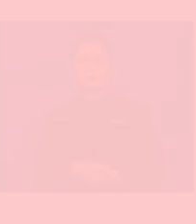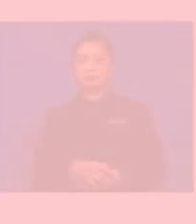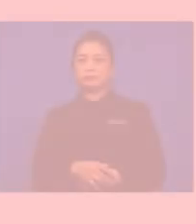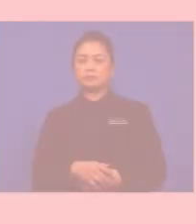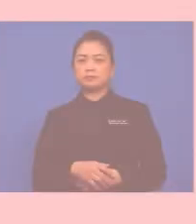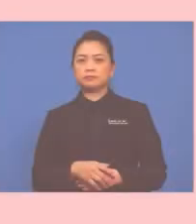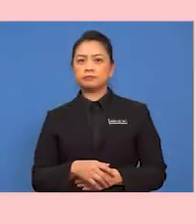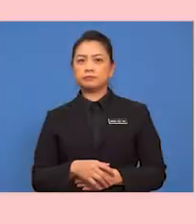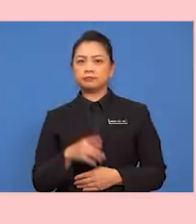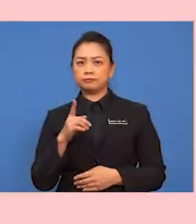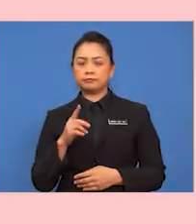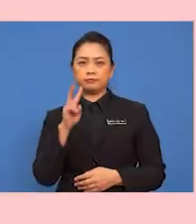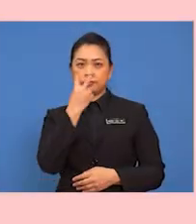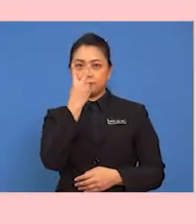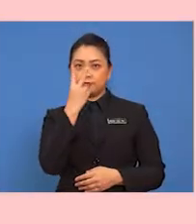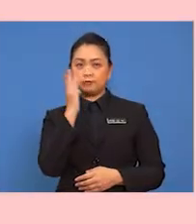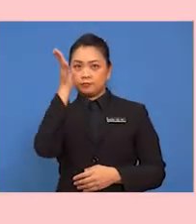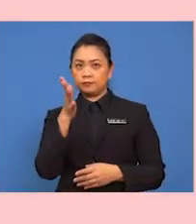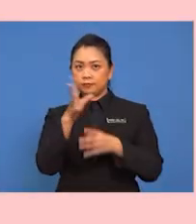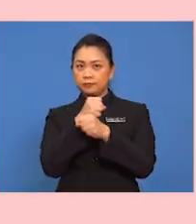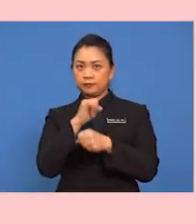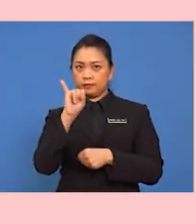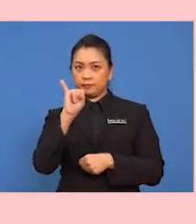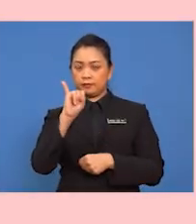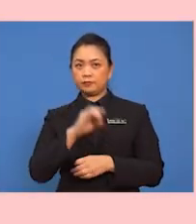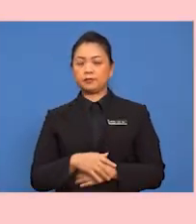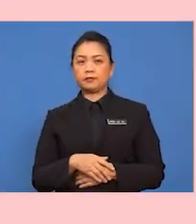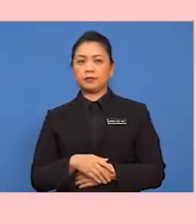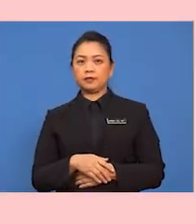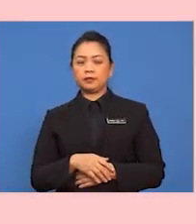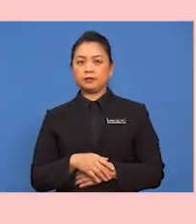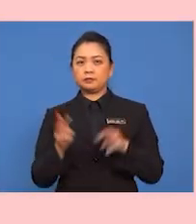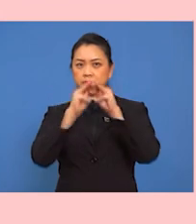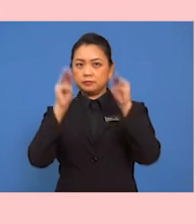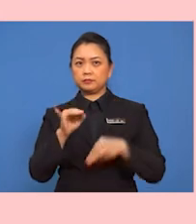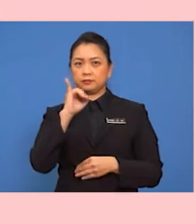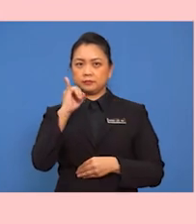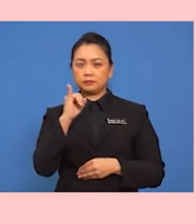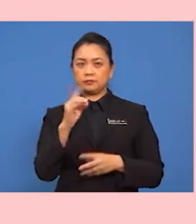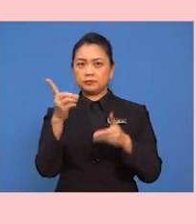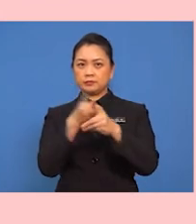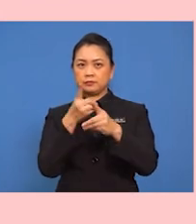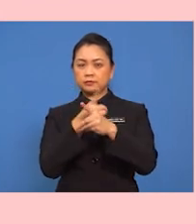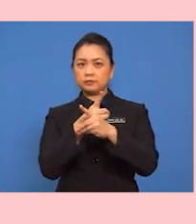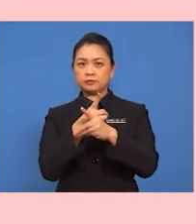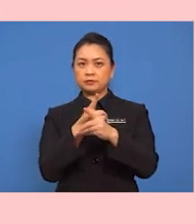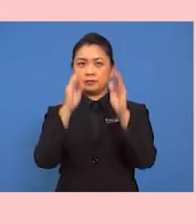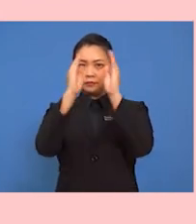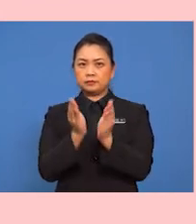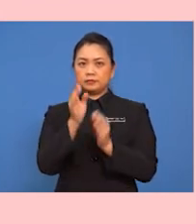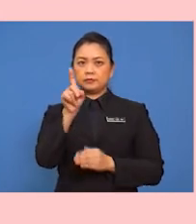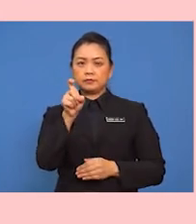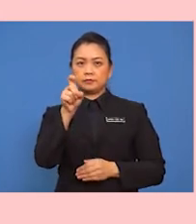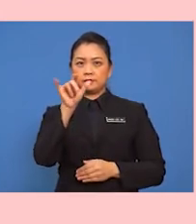matriks identiti. Matriks identiti darab matriks laju X, Y